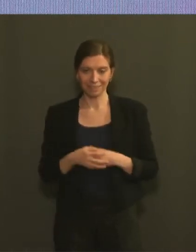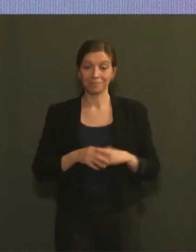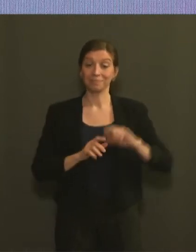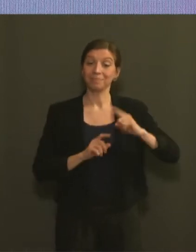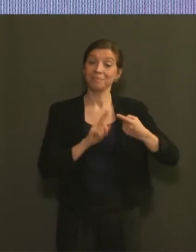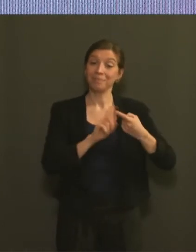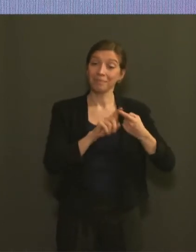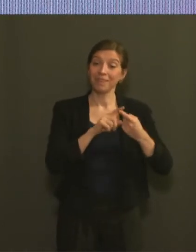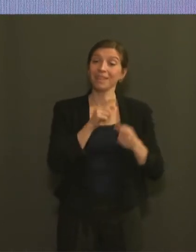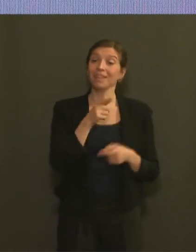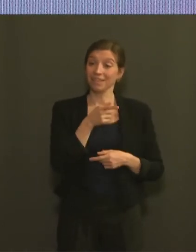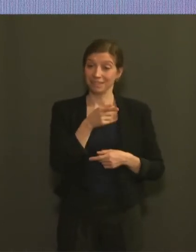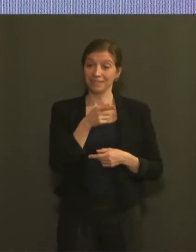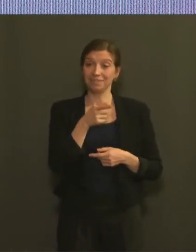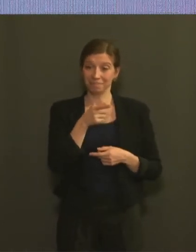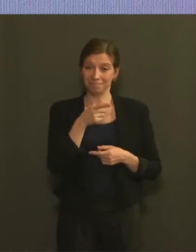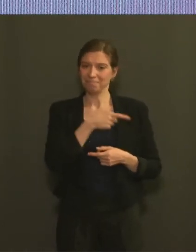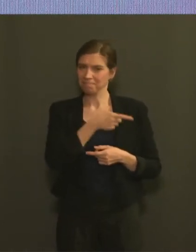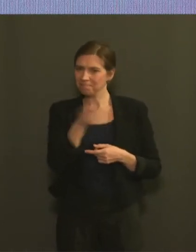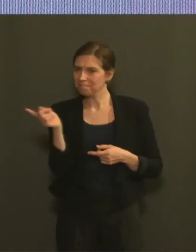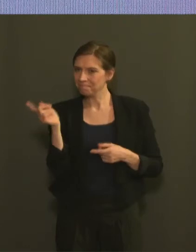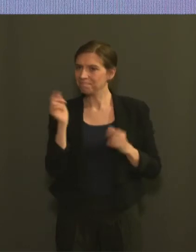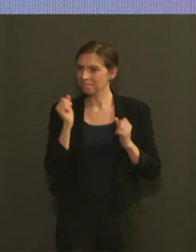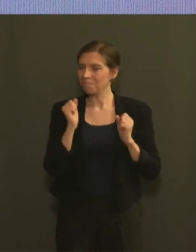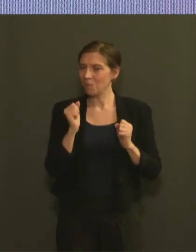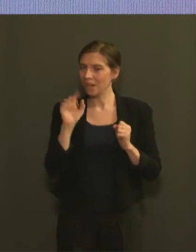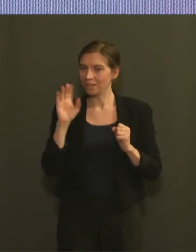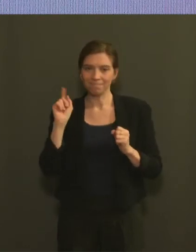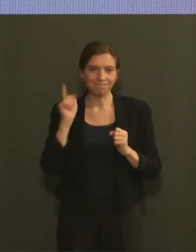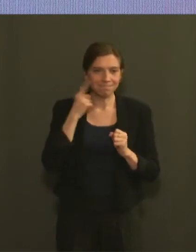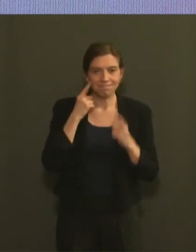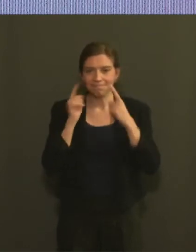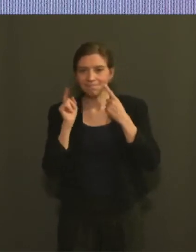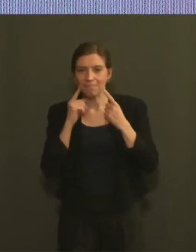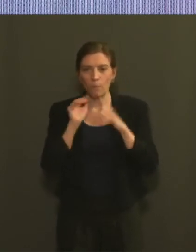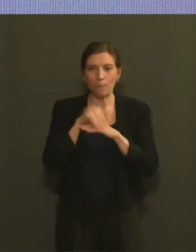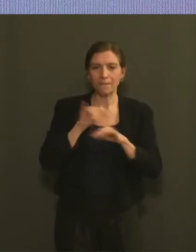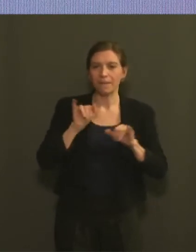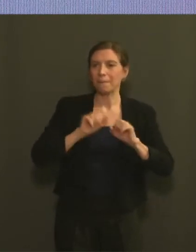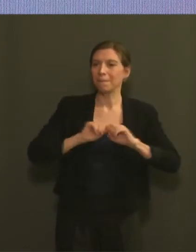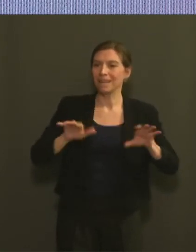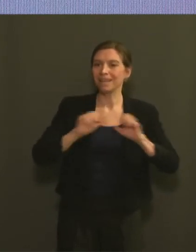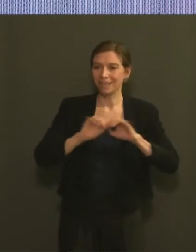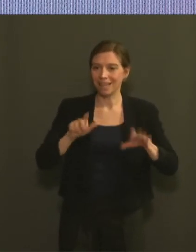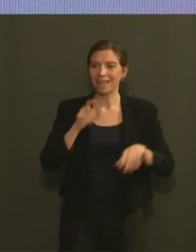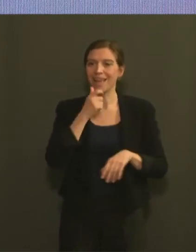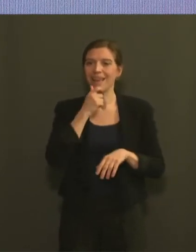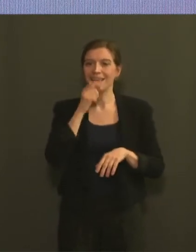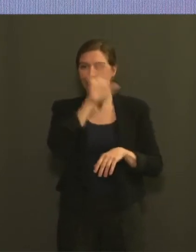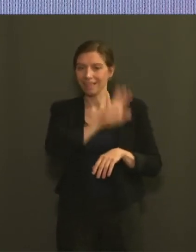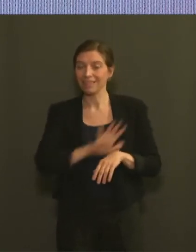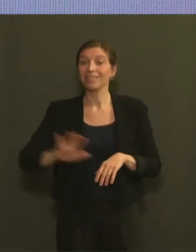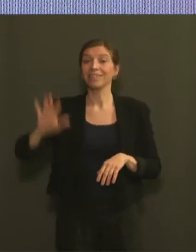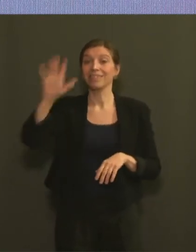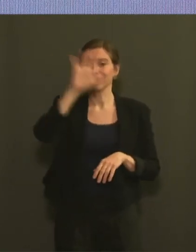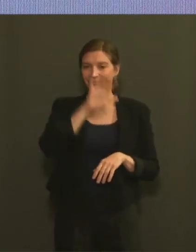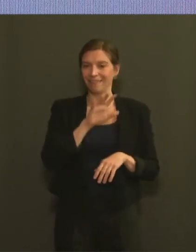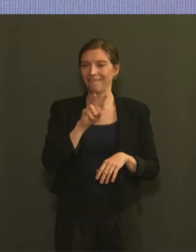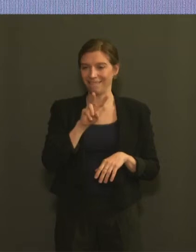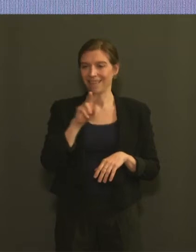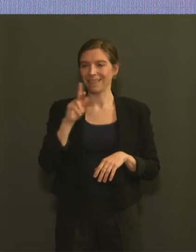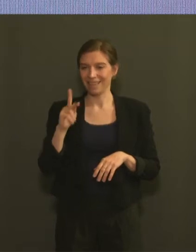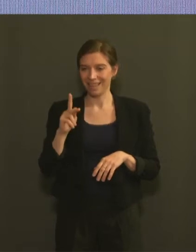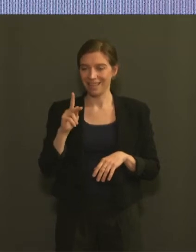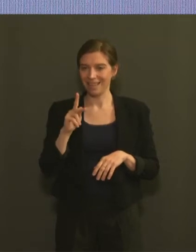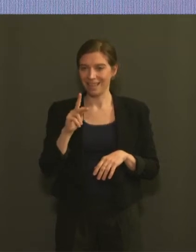pts indymedia verenex corine kleck 100 niveaux variante finlande plus opprimés rect